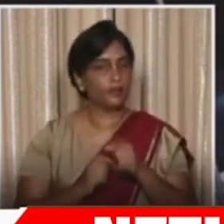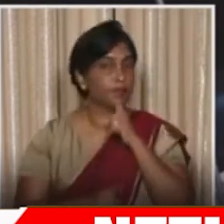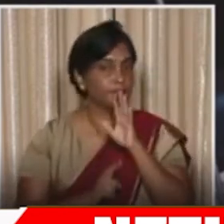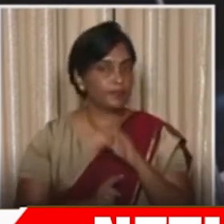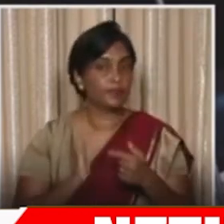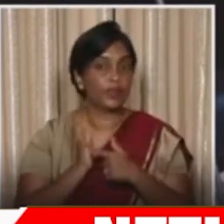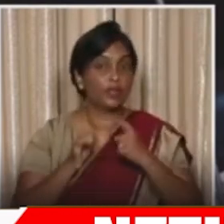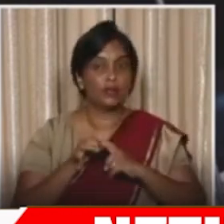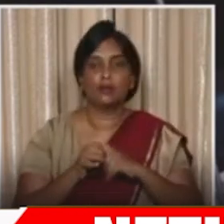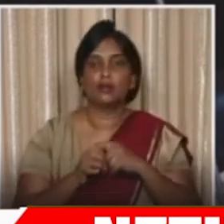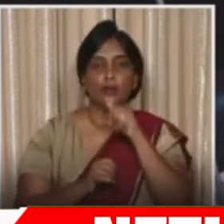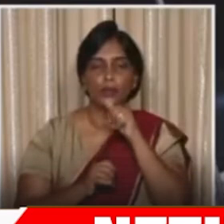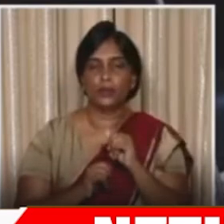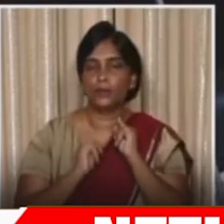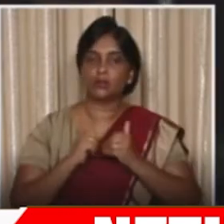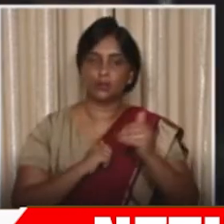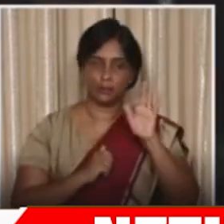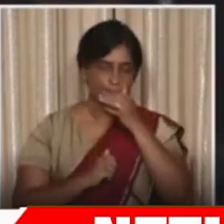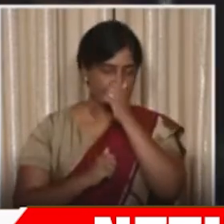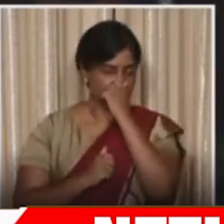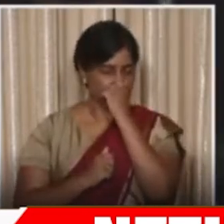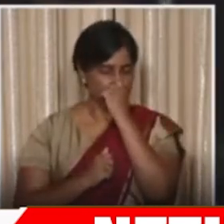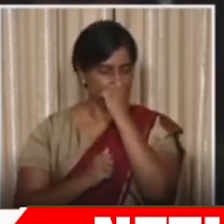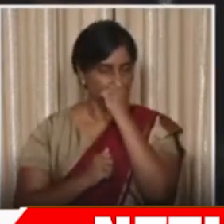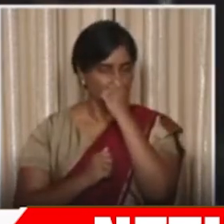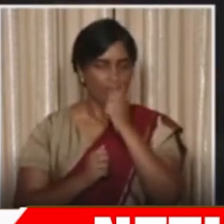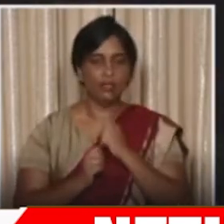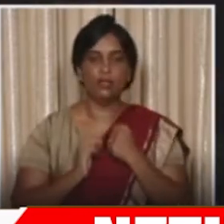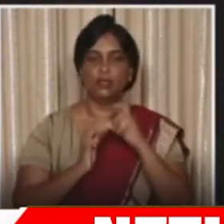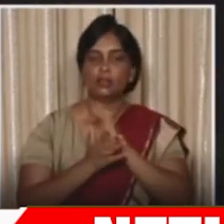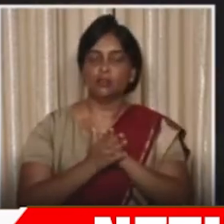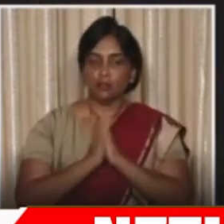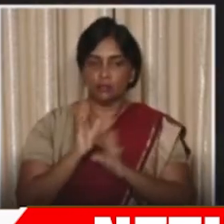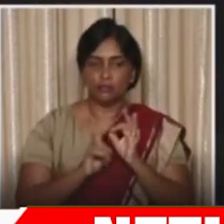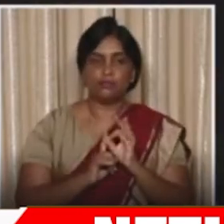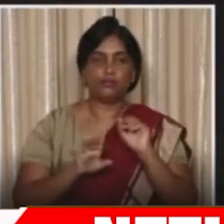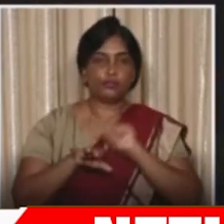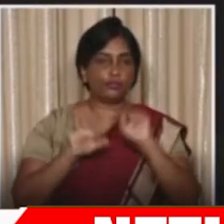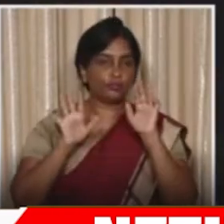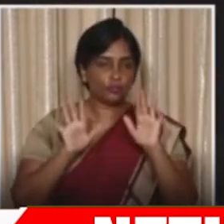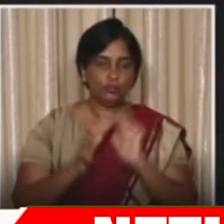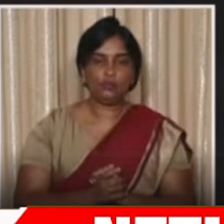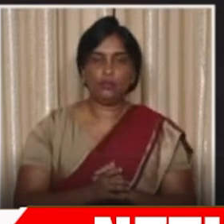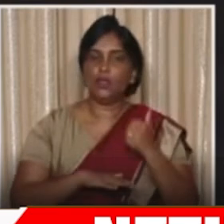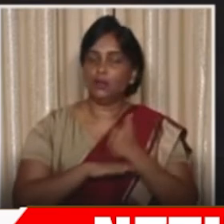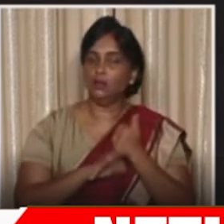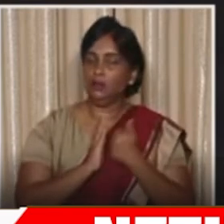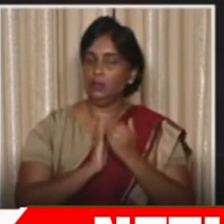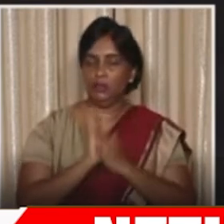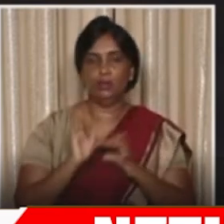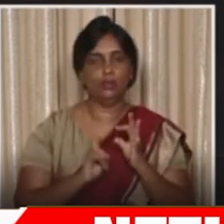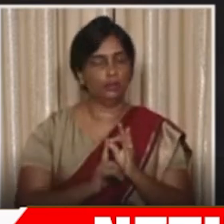කරනකොට ටෙන්ඩර් ක්‍රමය සම්පූර්ණ දූෂිත ක්‍රමයක් Honorable Channaja Sumana you have 9 minutes මුලසනාරුඩ